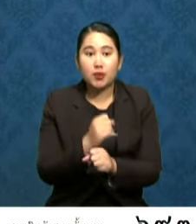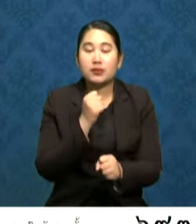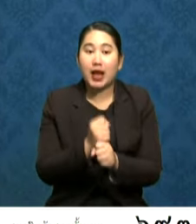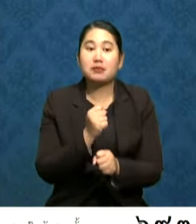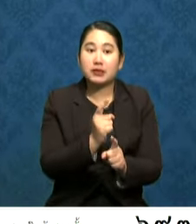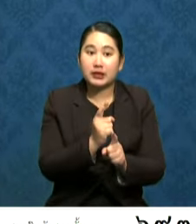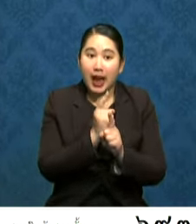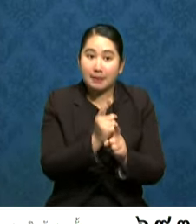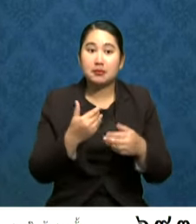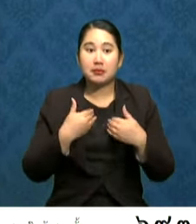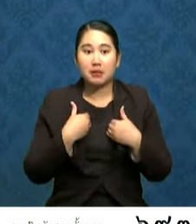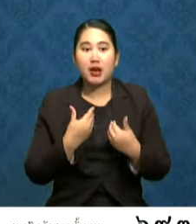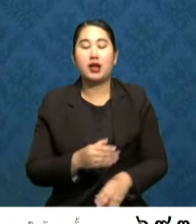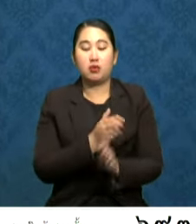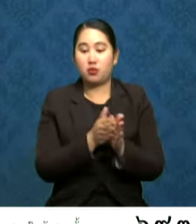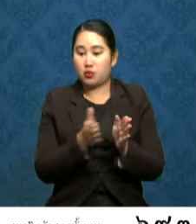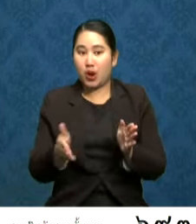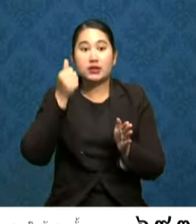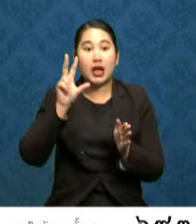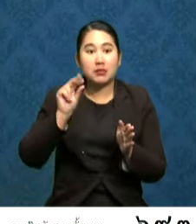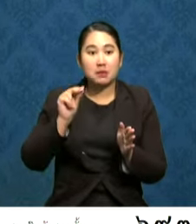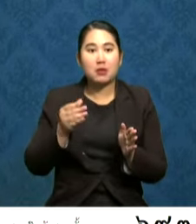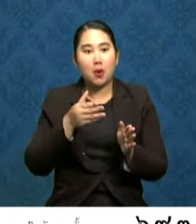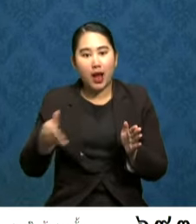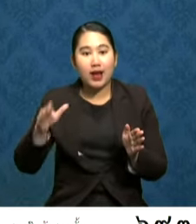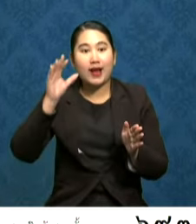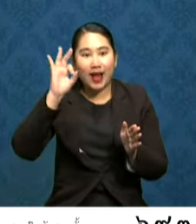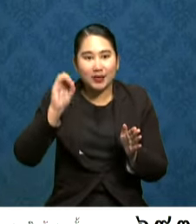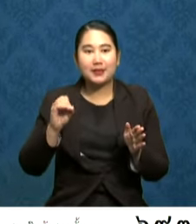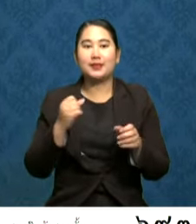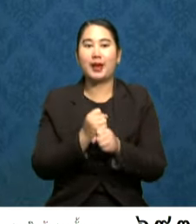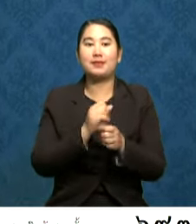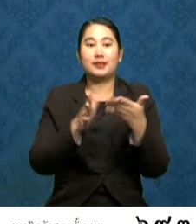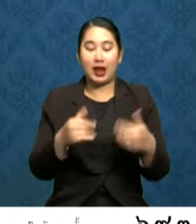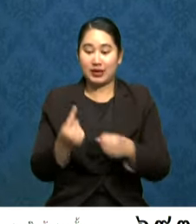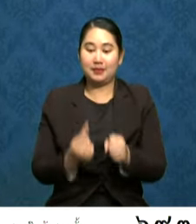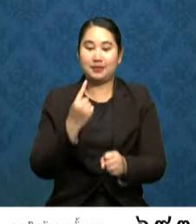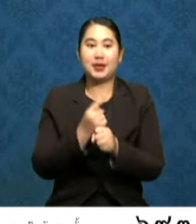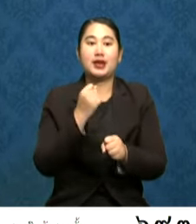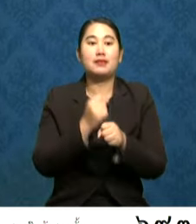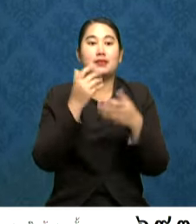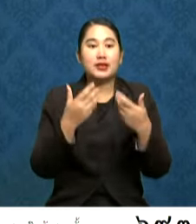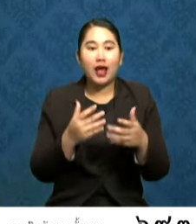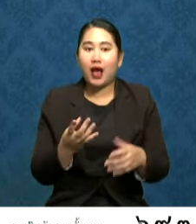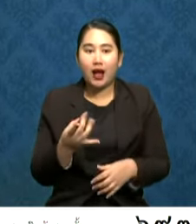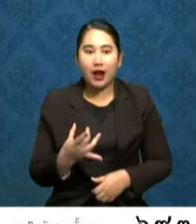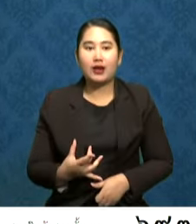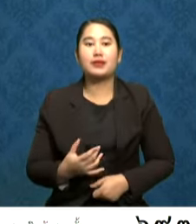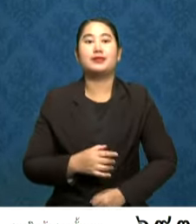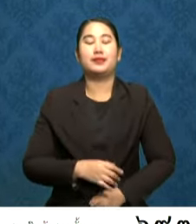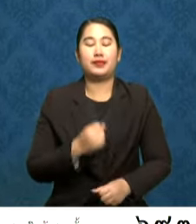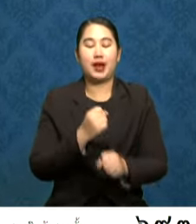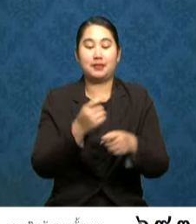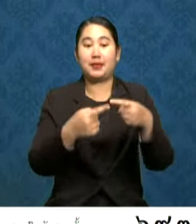สัญญาแล้วหรือยัง30วันทำอะไรเสร็จบ้าง 90วันทำอะไรเสร็จบ้าง 1ปีมีอะไรเสร็จบ้าง 3ปีจะมีอะไร